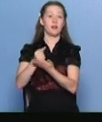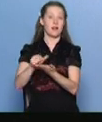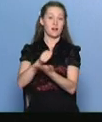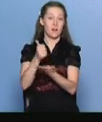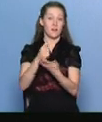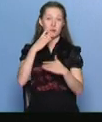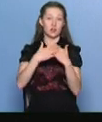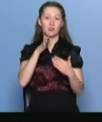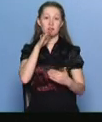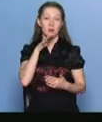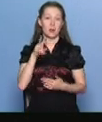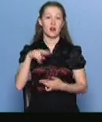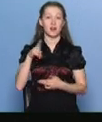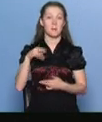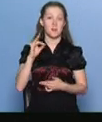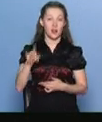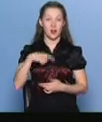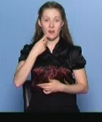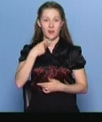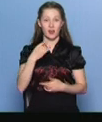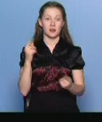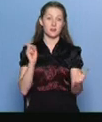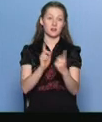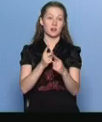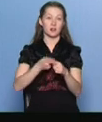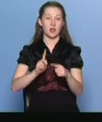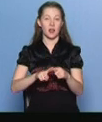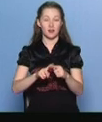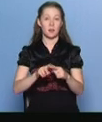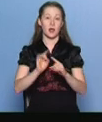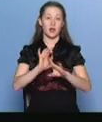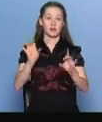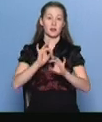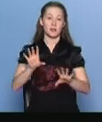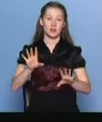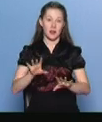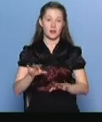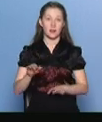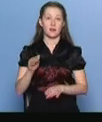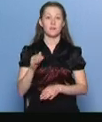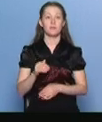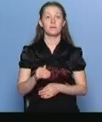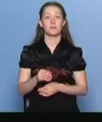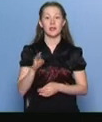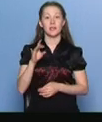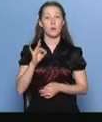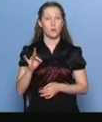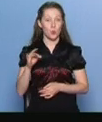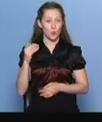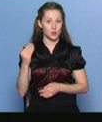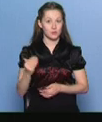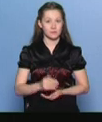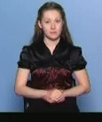время назовет и ЛДПР. Об этом на встрече с журналистами сообщил лидер парламентской фракции Тимур Ягафаров.